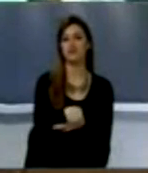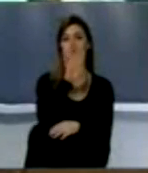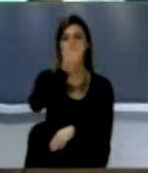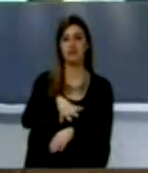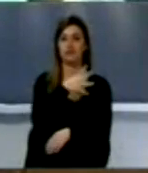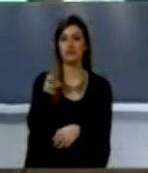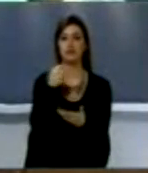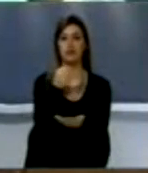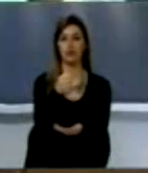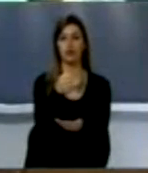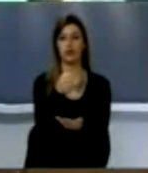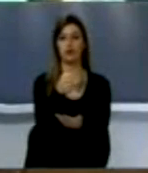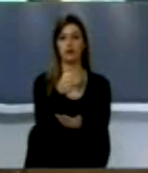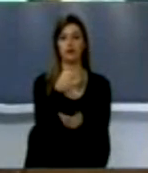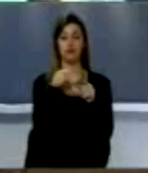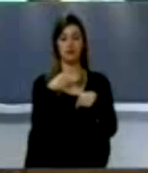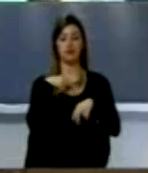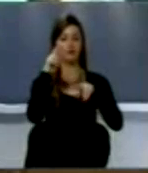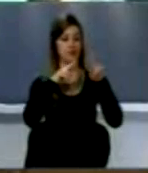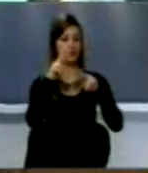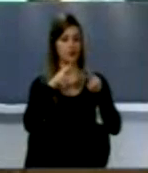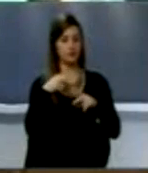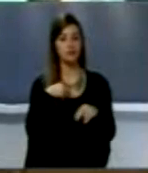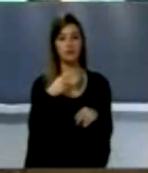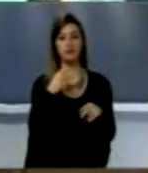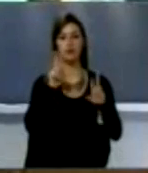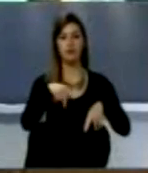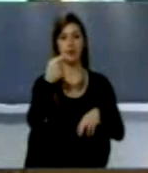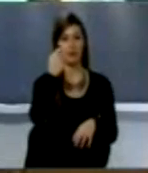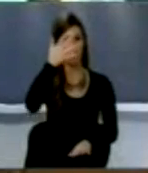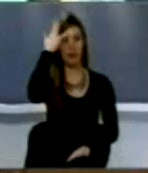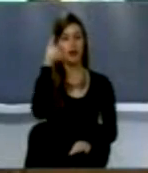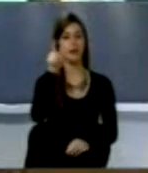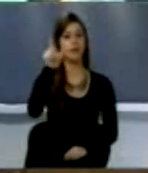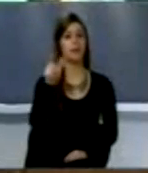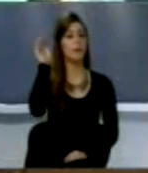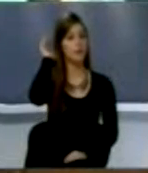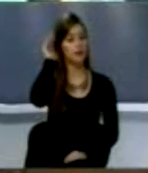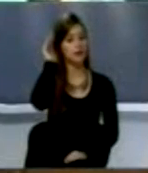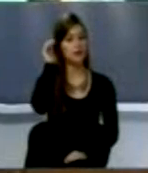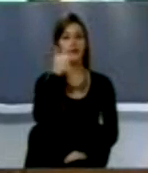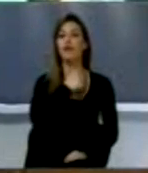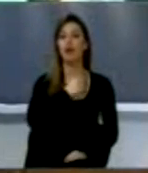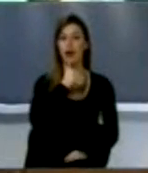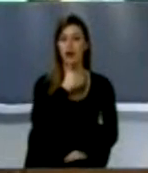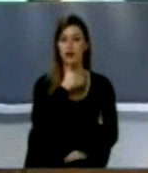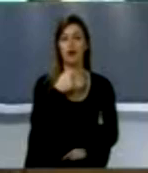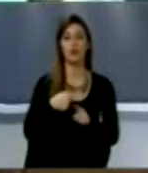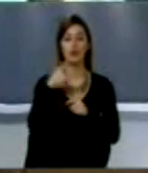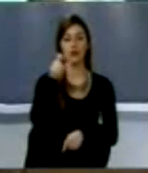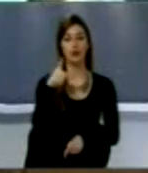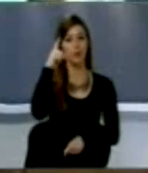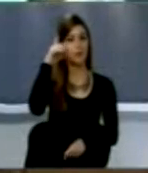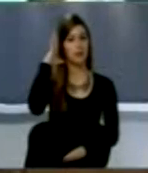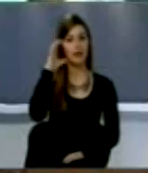buxhetore. Në këtë shumicë kam ndroj se hyn edhe vetë Ministri i Financave, Zotri Hoti dhe Kryeministri Mustafa.